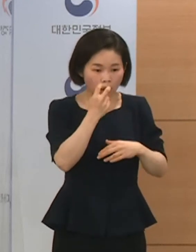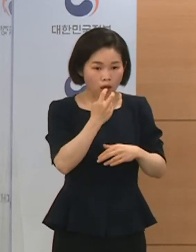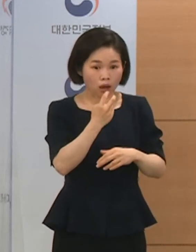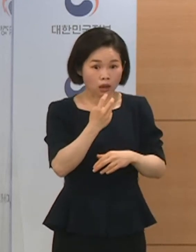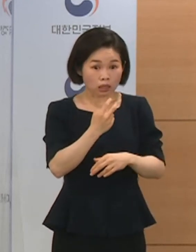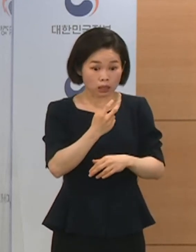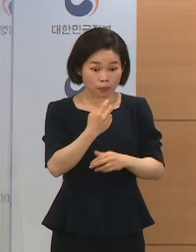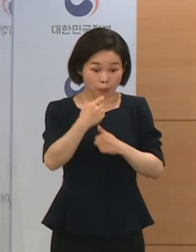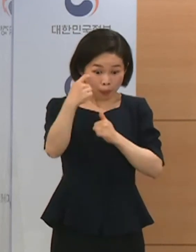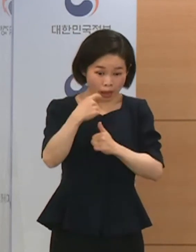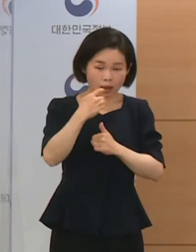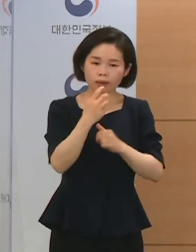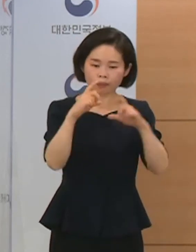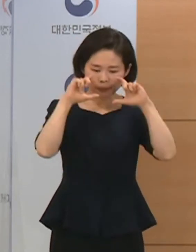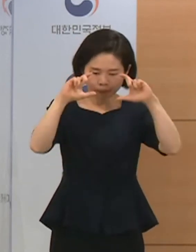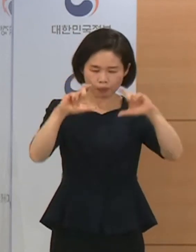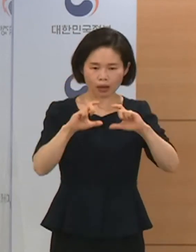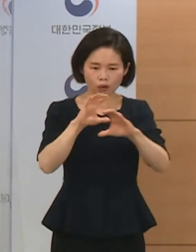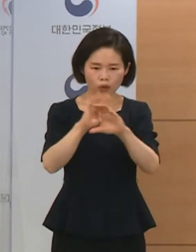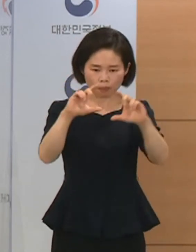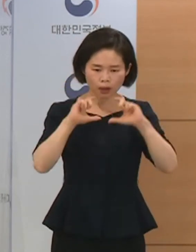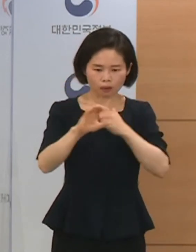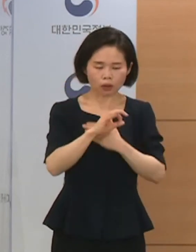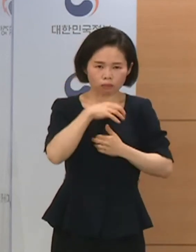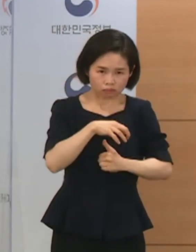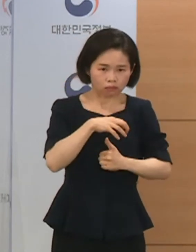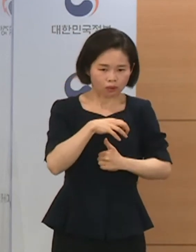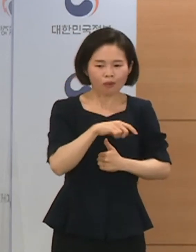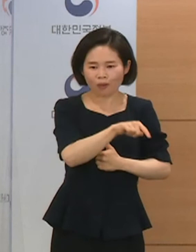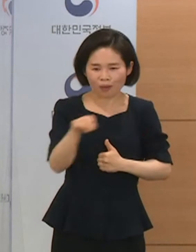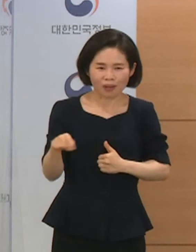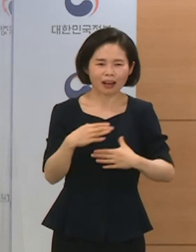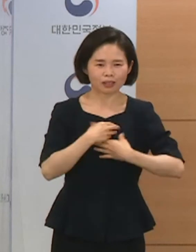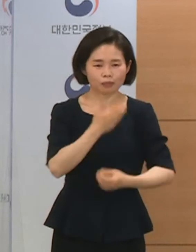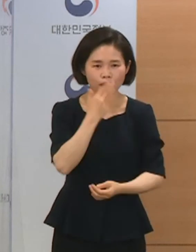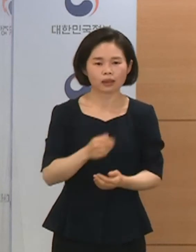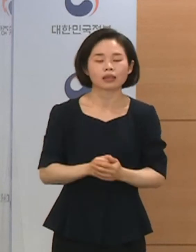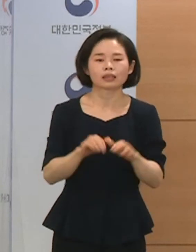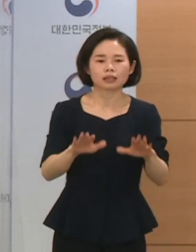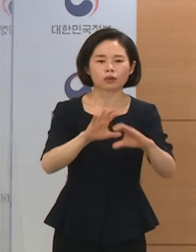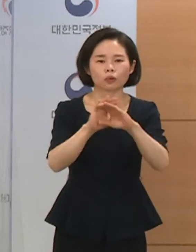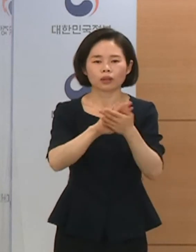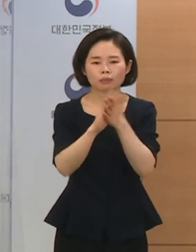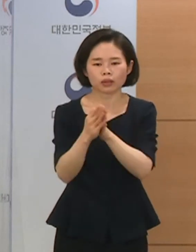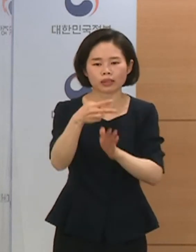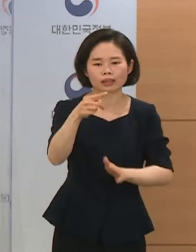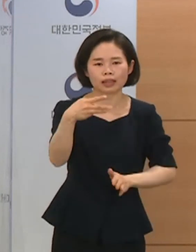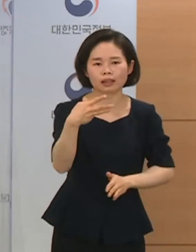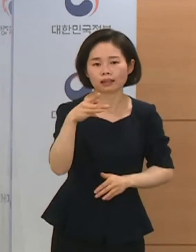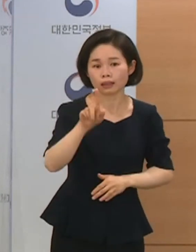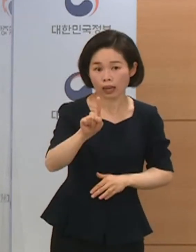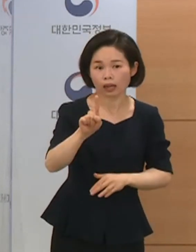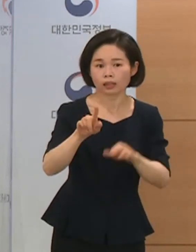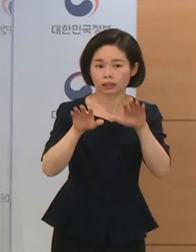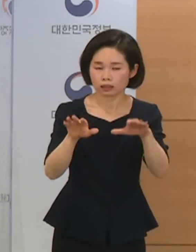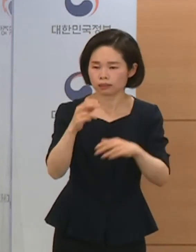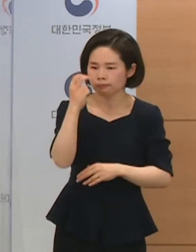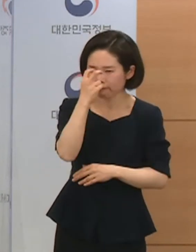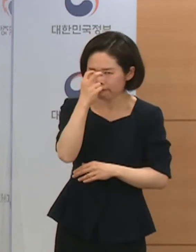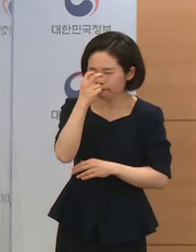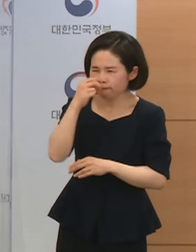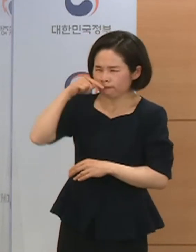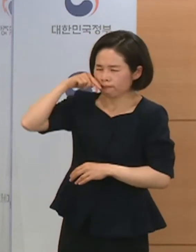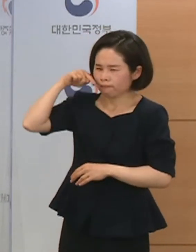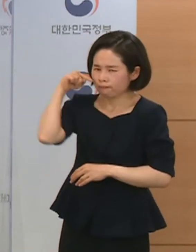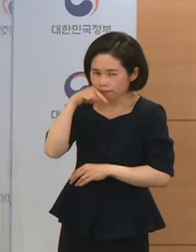드립니다. 델타 바이러스 관련해서도 현재 여러 가지 검사도 강화하고 감시를 강화하는 그런 조치들을 취하도록